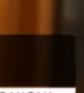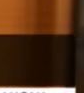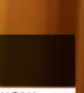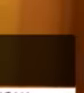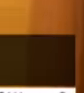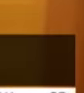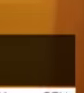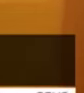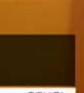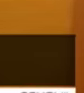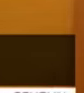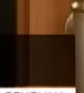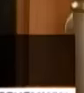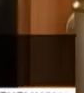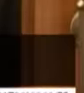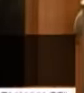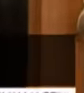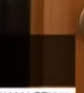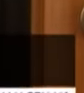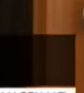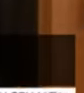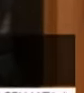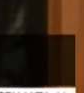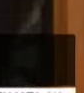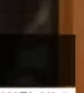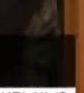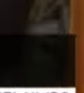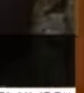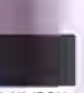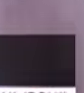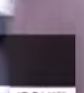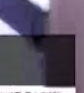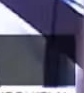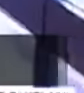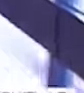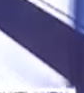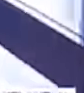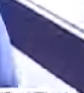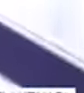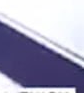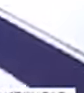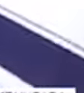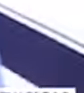Siasatan 1MDB, PAC panggil semula Tan Sri Amrin Buang.